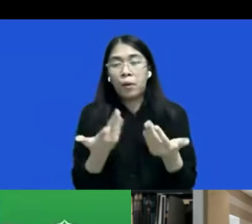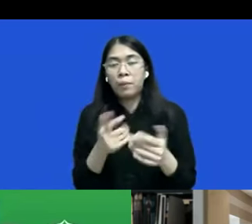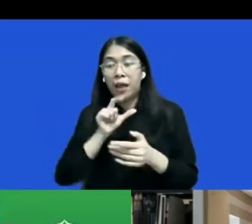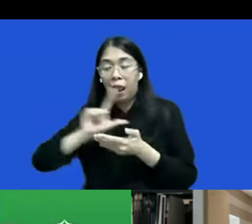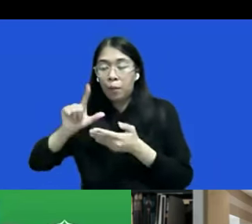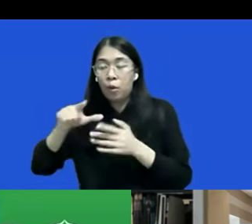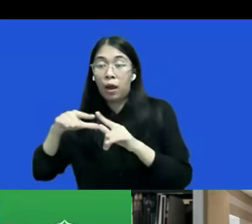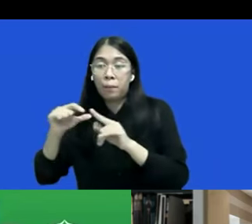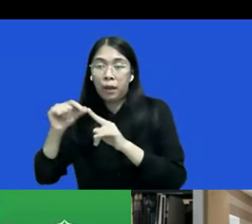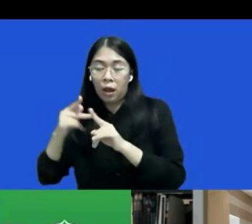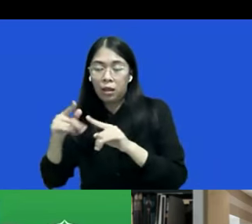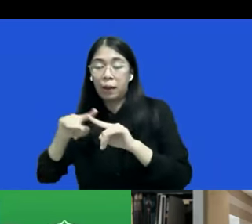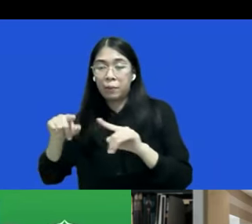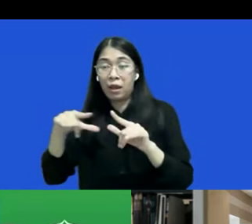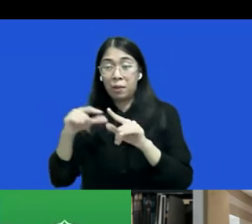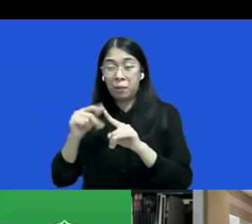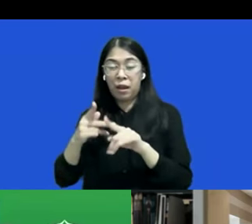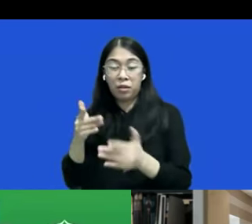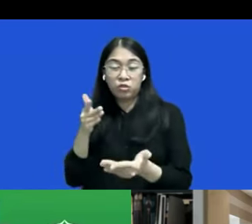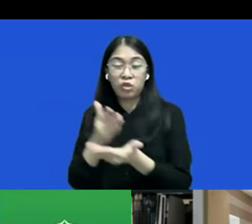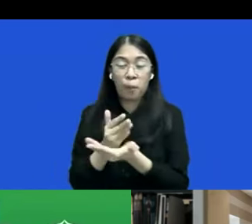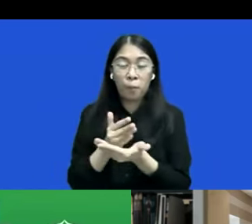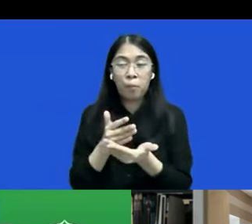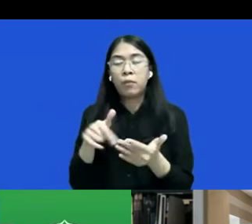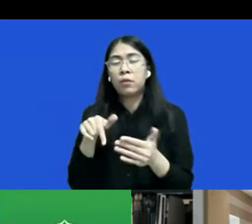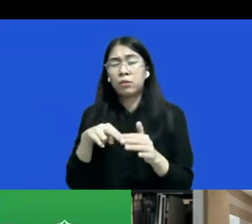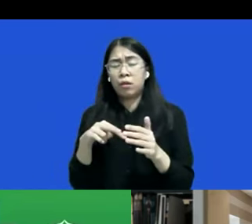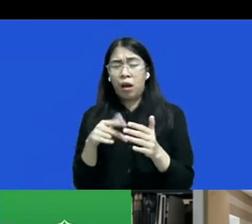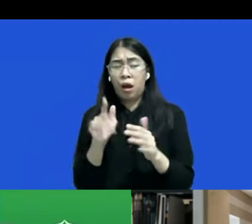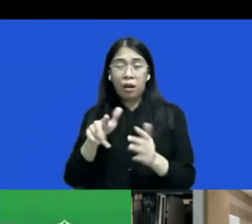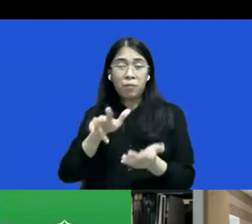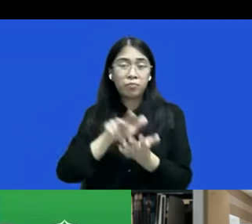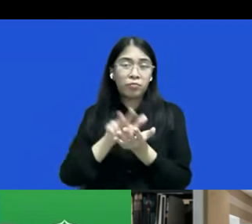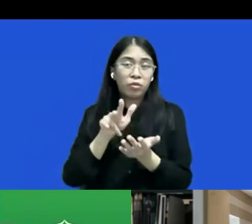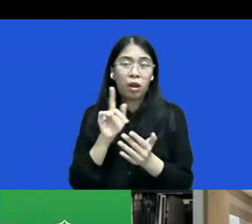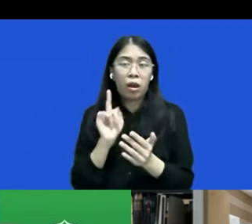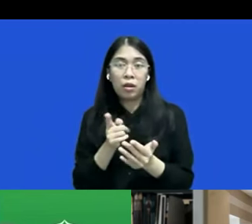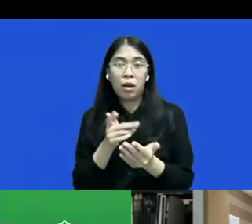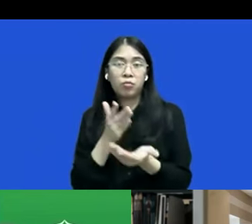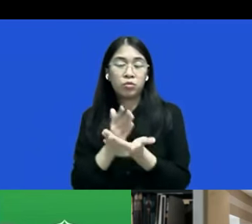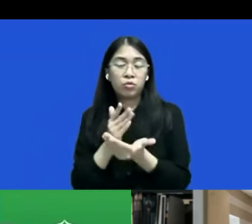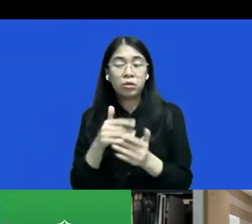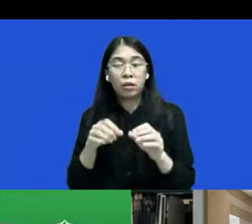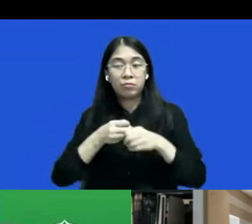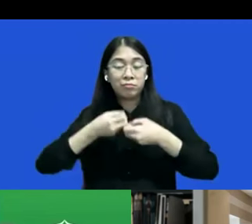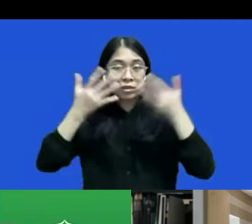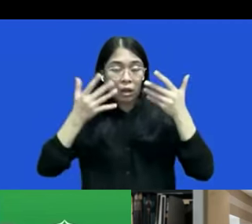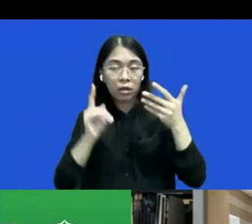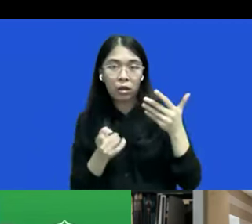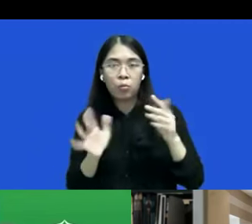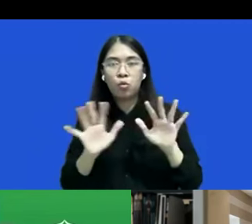kemudian penegak hukum menghentikan perkara itu, ya kan sepanjang ada putusan, sepanjang ada keputusannya yang tertulis yang jelas, bukan